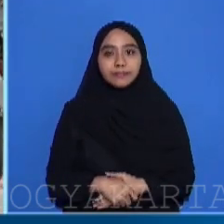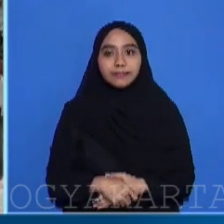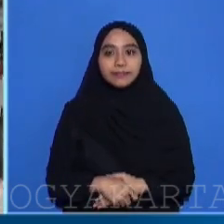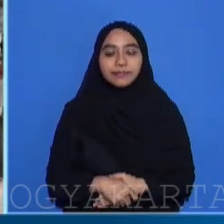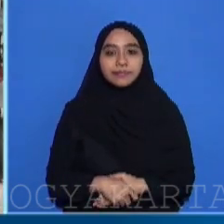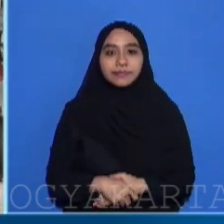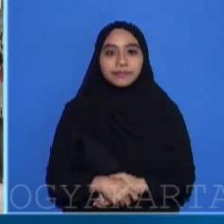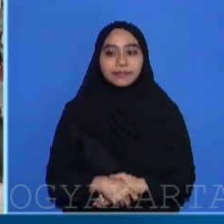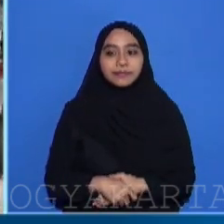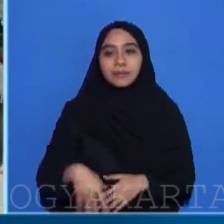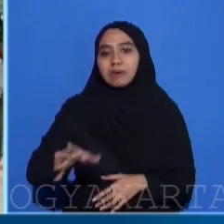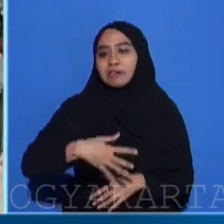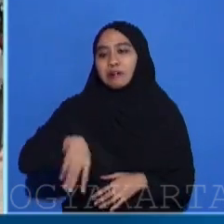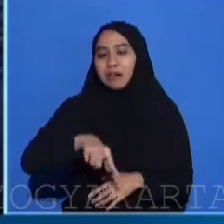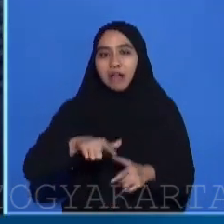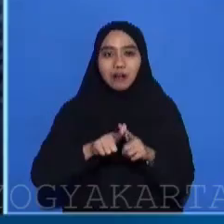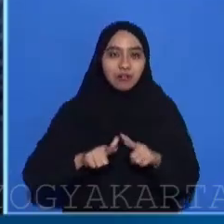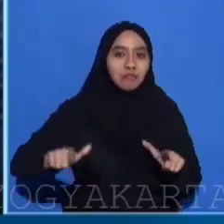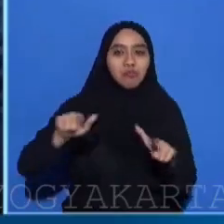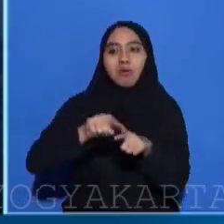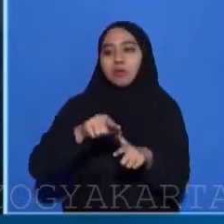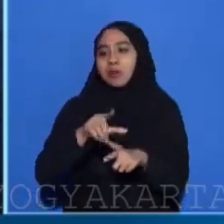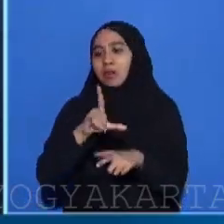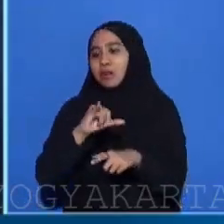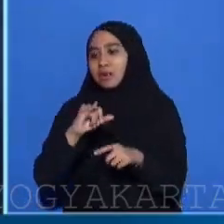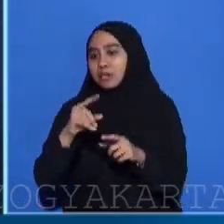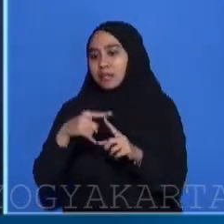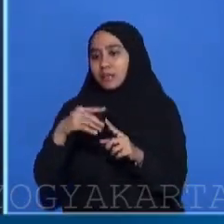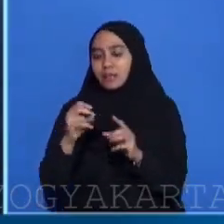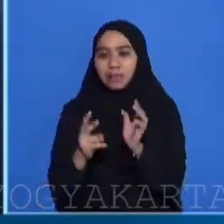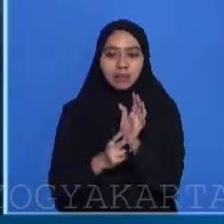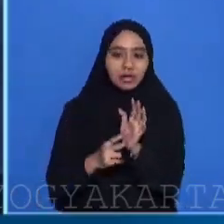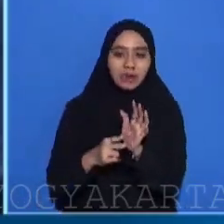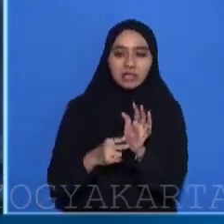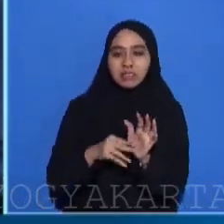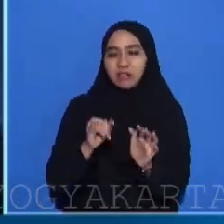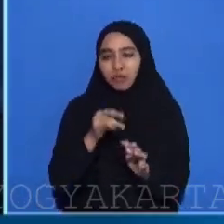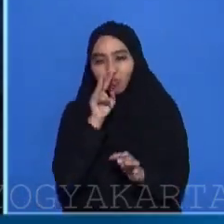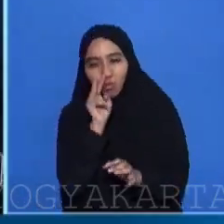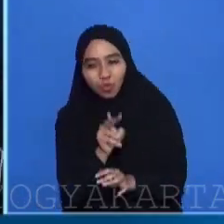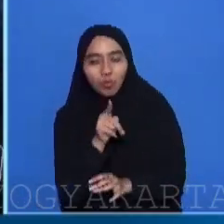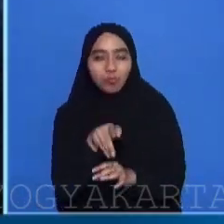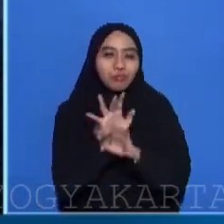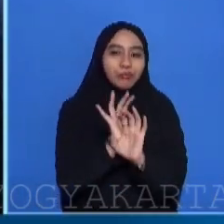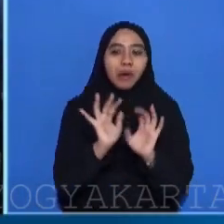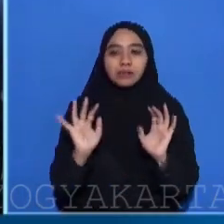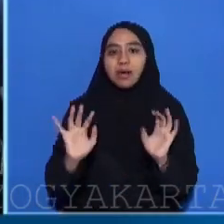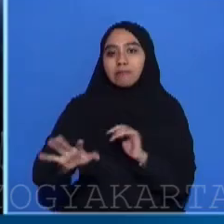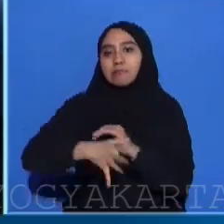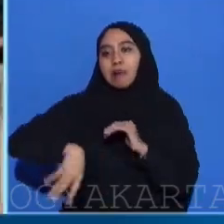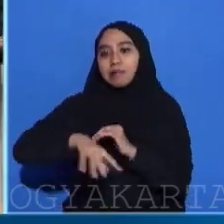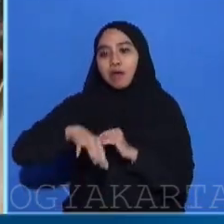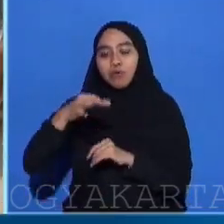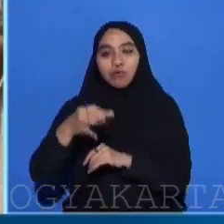Embung langansari berlokasi di Kelurahan klitren gondokesuman Kota Yogyakarta menjadi pemandangan unik di tengah padatnya kawasan kota